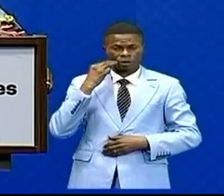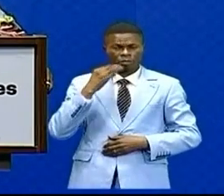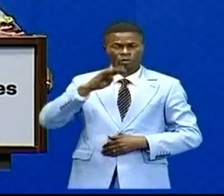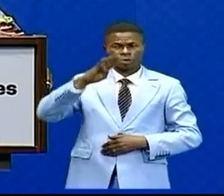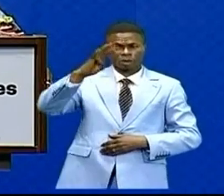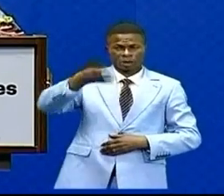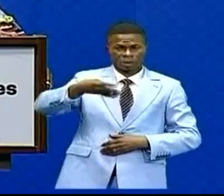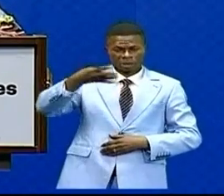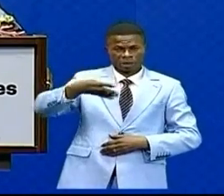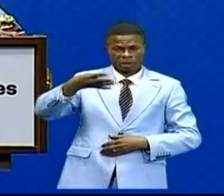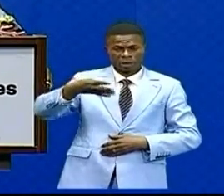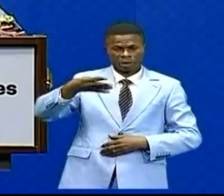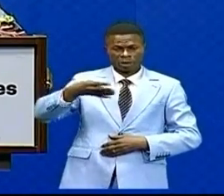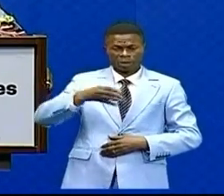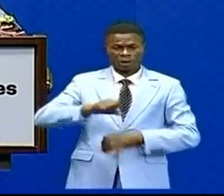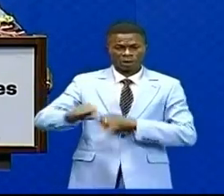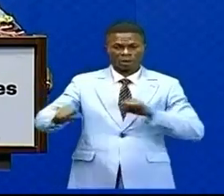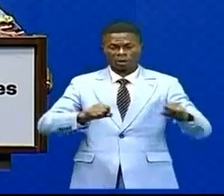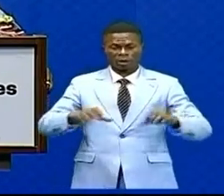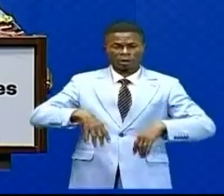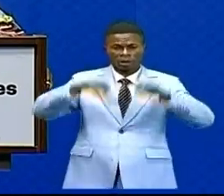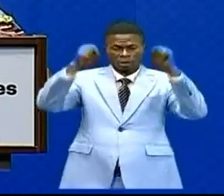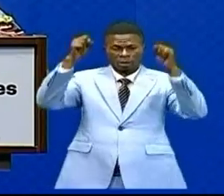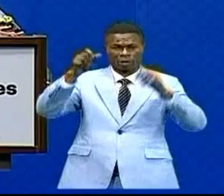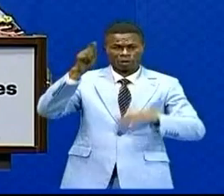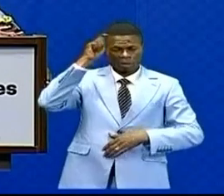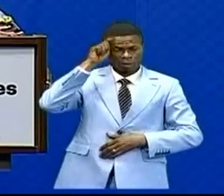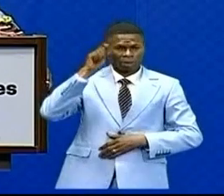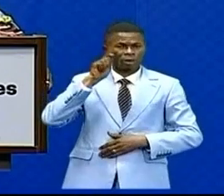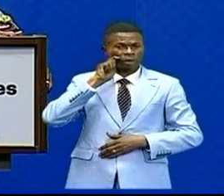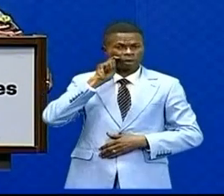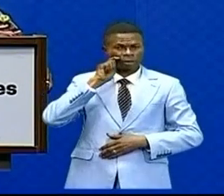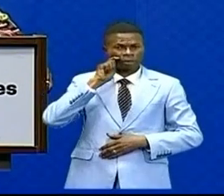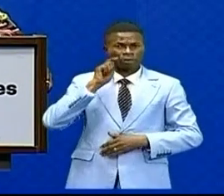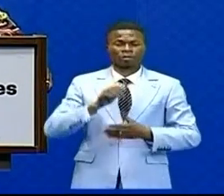4. Examen et adoption des textes.